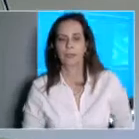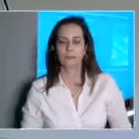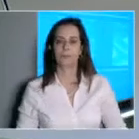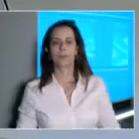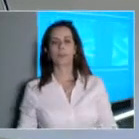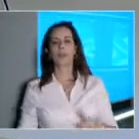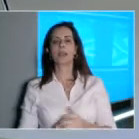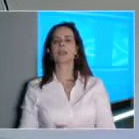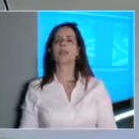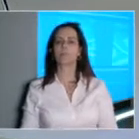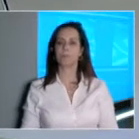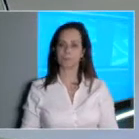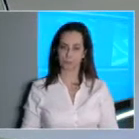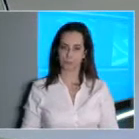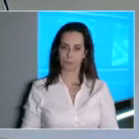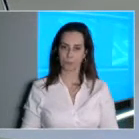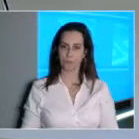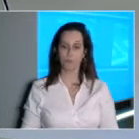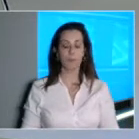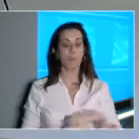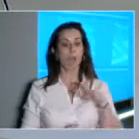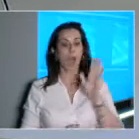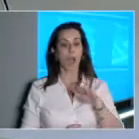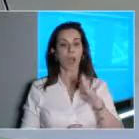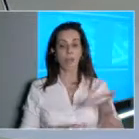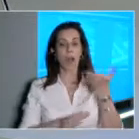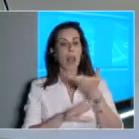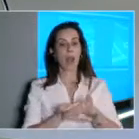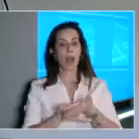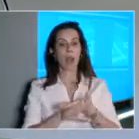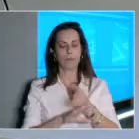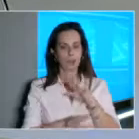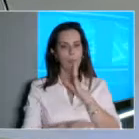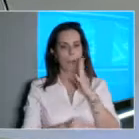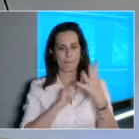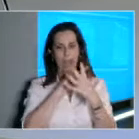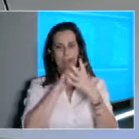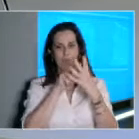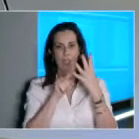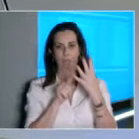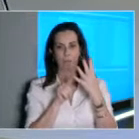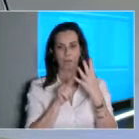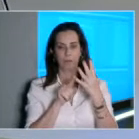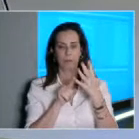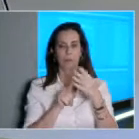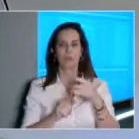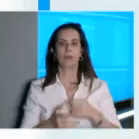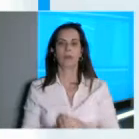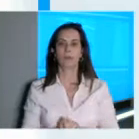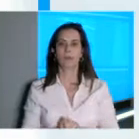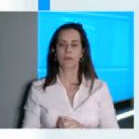הסכינן כבר בכחול לבן, אז נמשיך איתם, שגם השבוע עלה נושא המחלוקת בין הרביעייה הזאת. היצן ערן